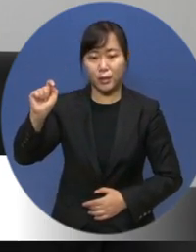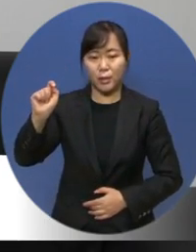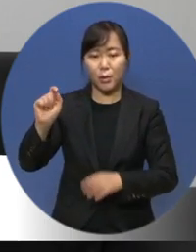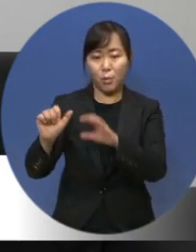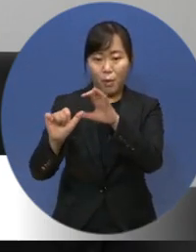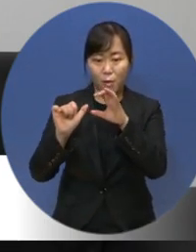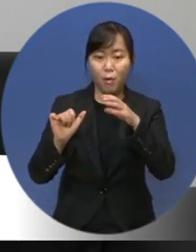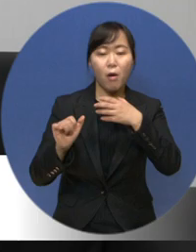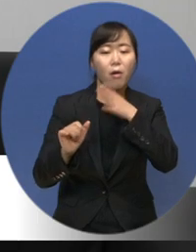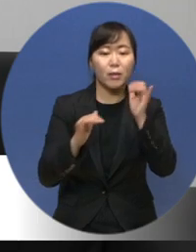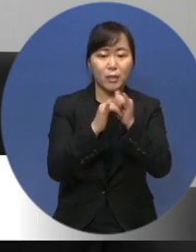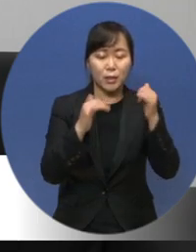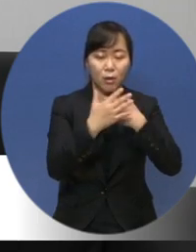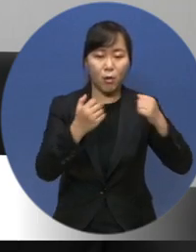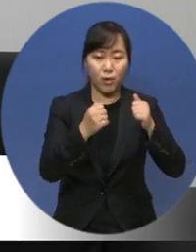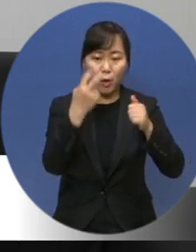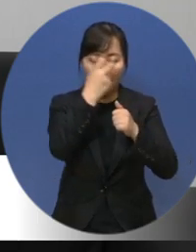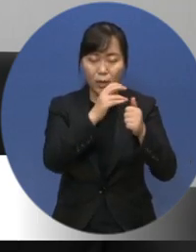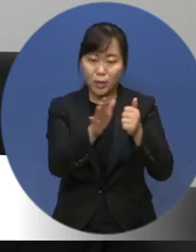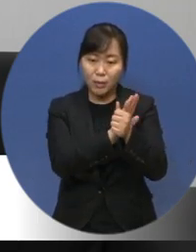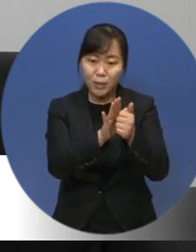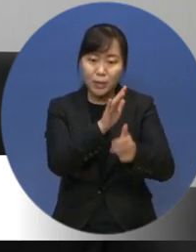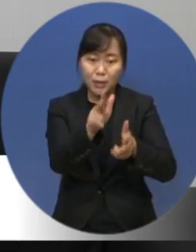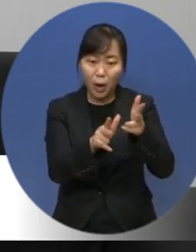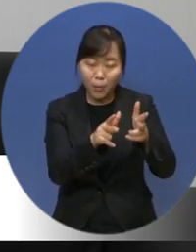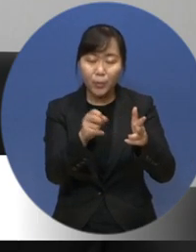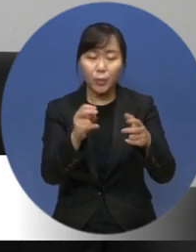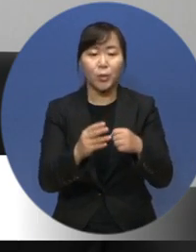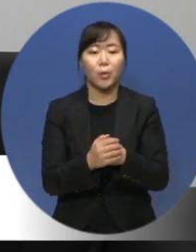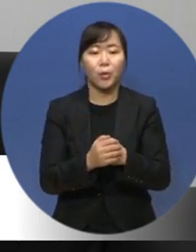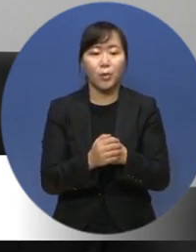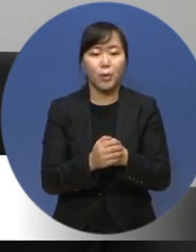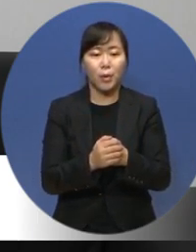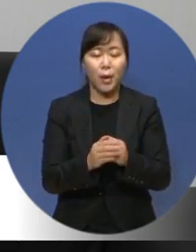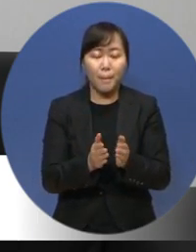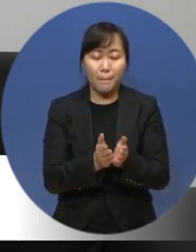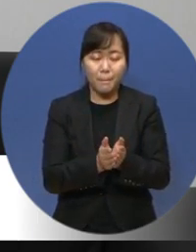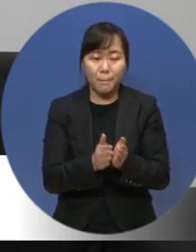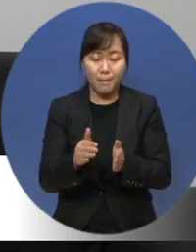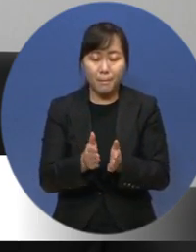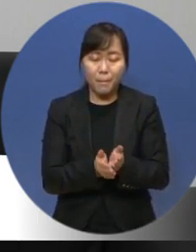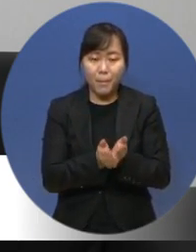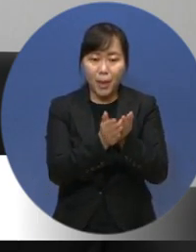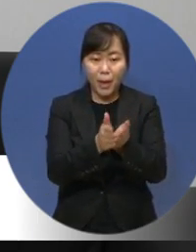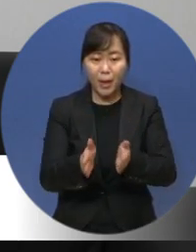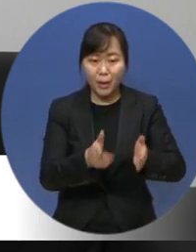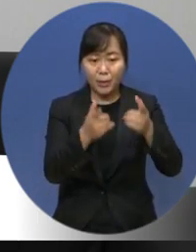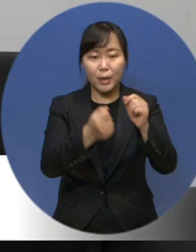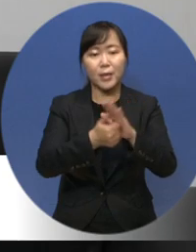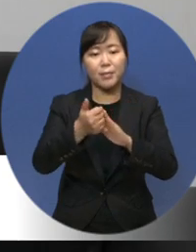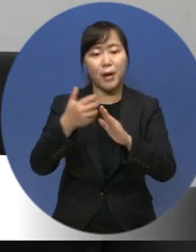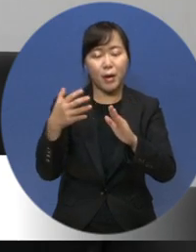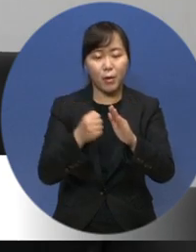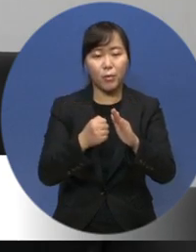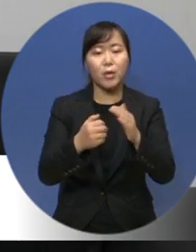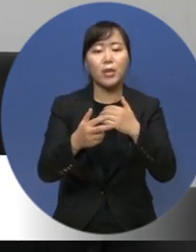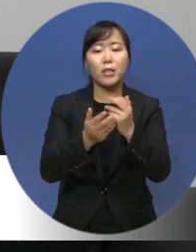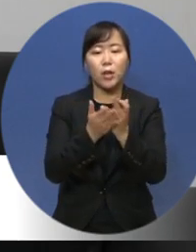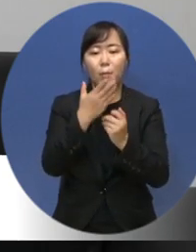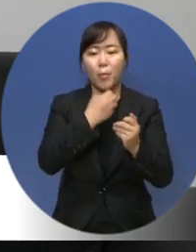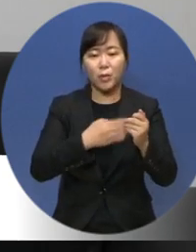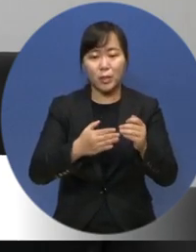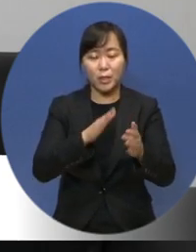어르신 건강관리 서비스 사업과 101 따라 희망 쉽고 선 복지 지원 사업을 연계하여 함께